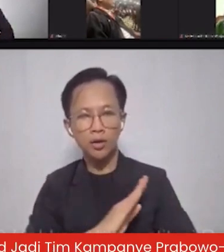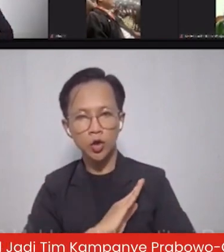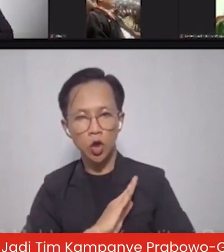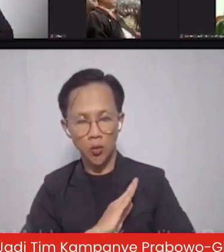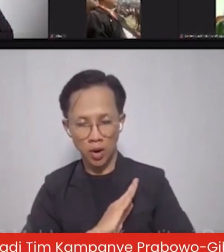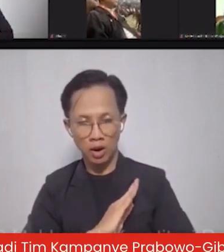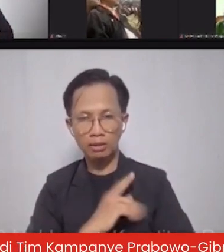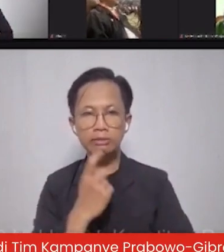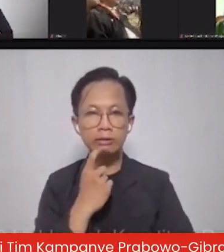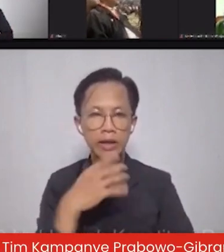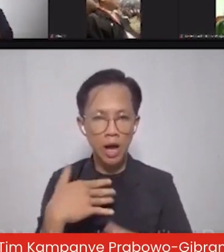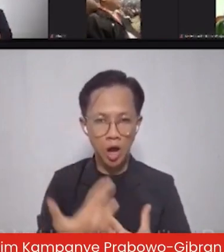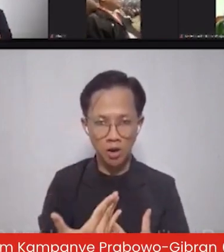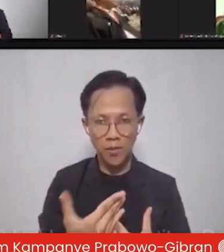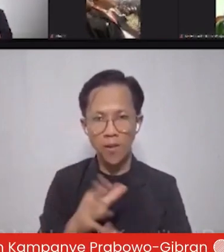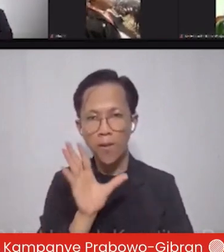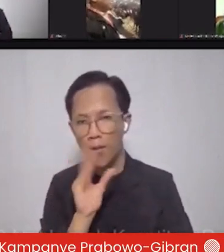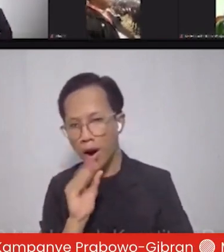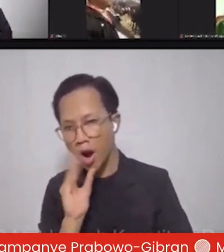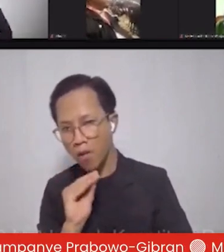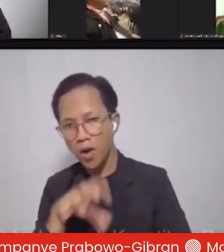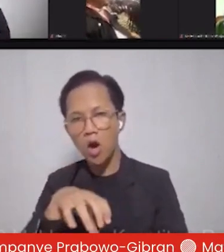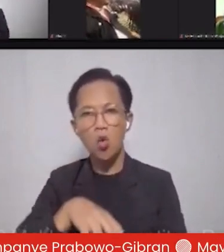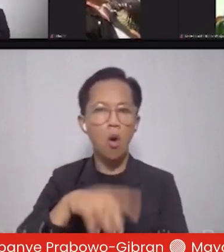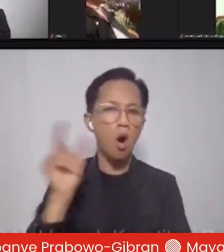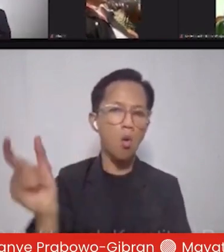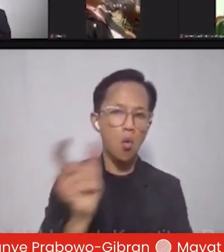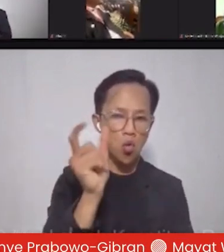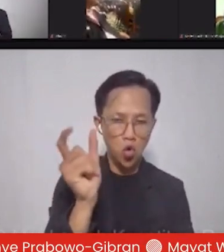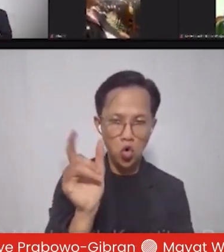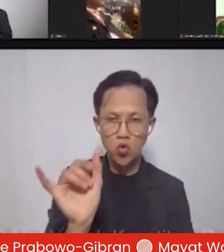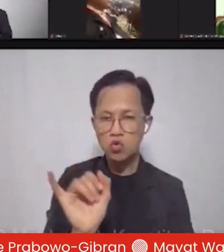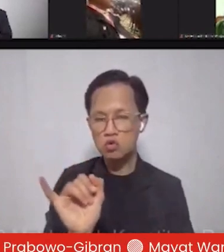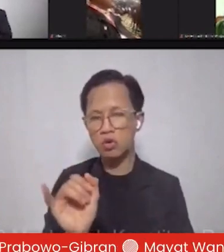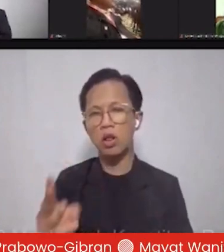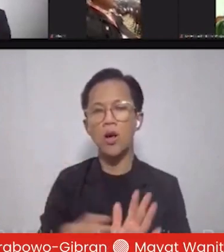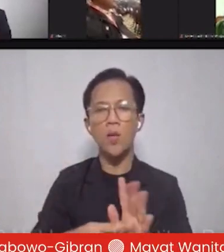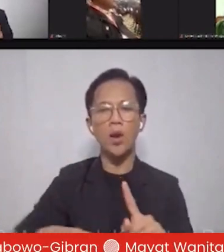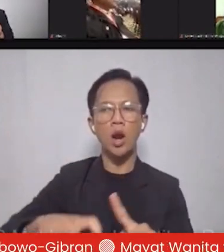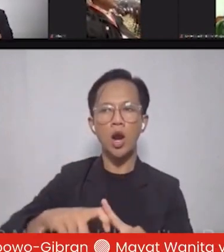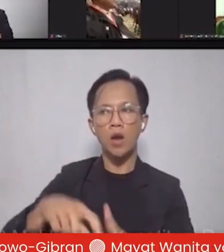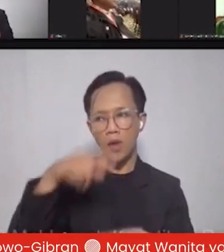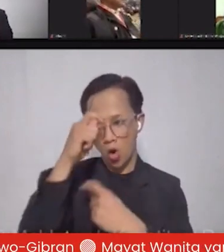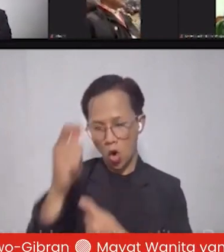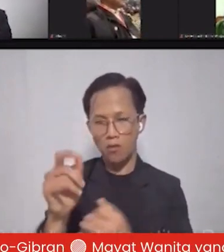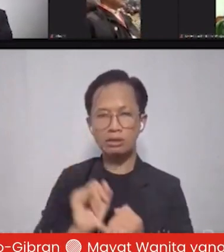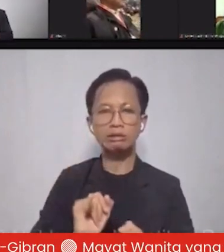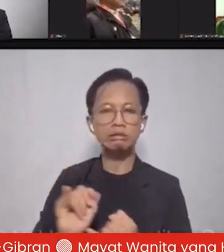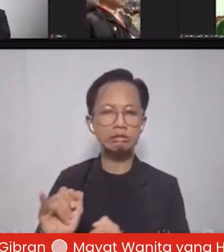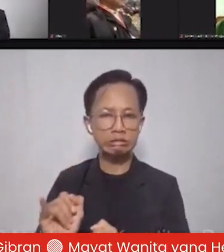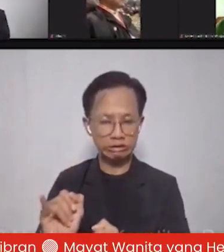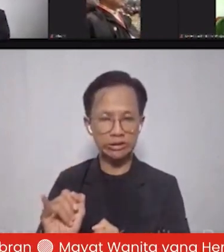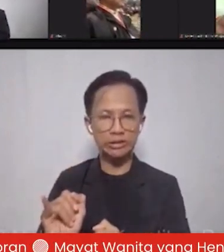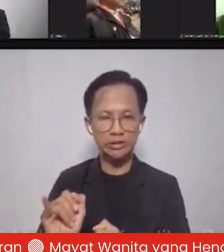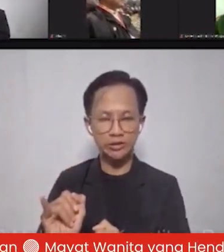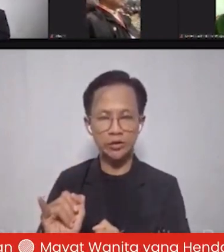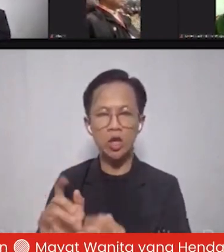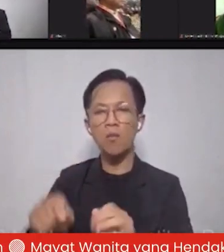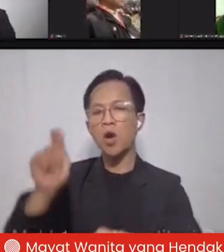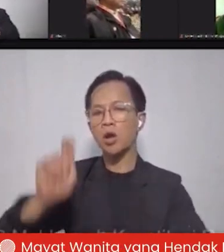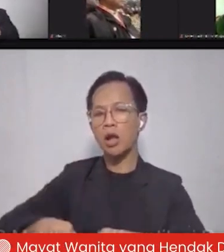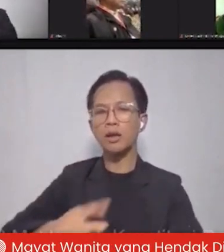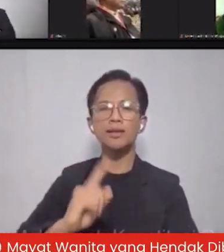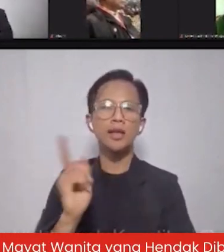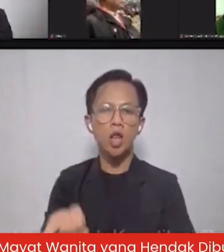pernyataan di ruang publik yang merendahkan martabat makah konstitusi dan menjatuhkan sanksi teguran